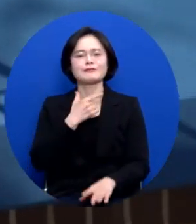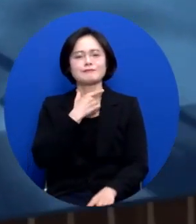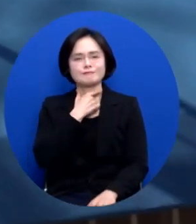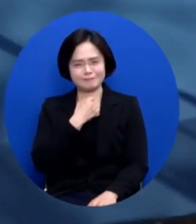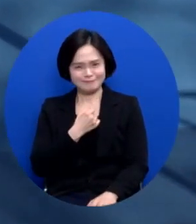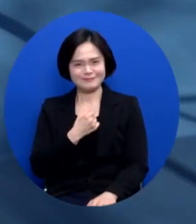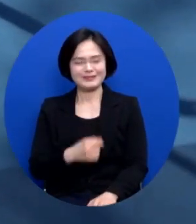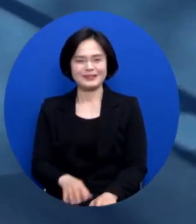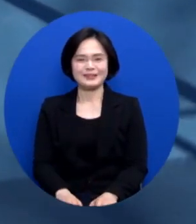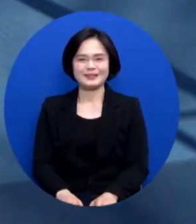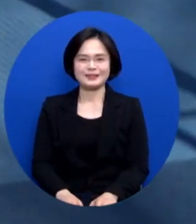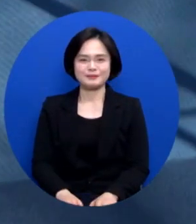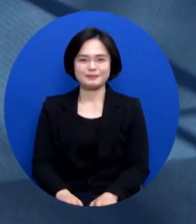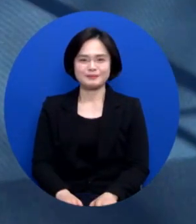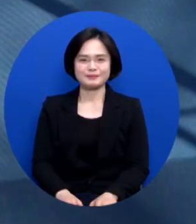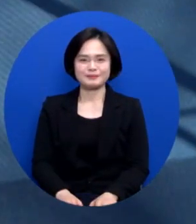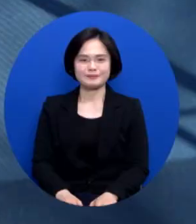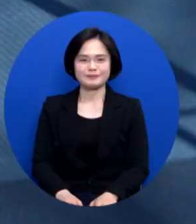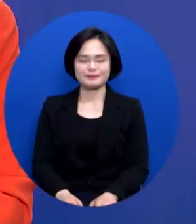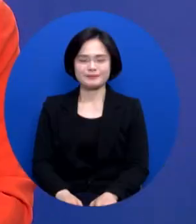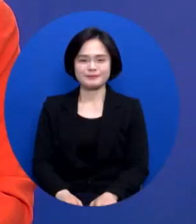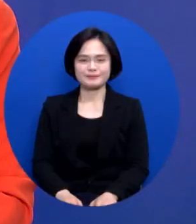뉴스 이승희입니다.